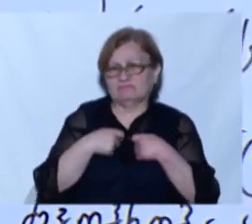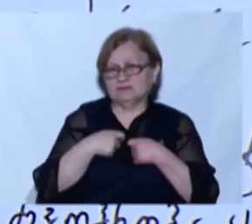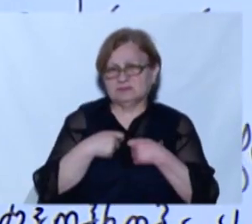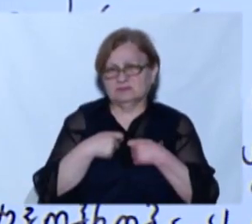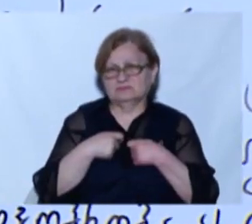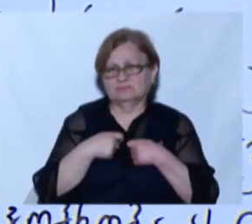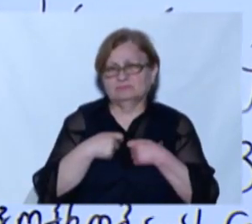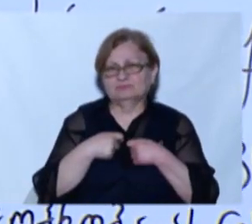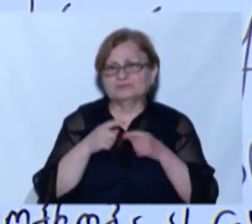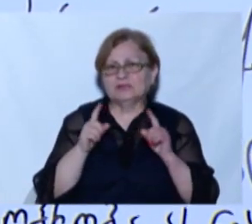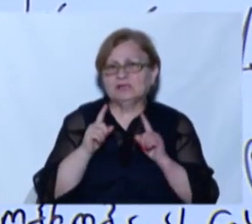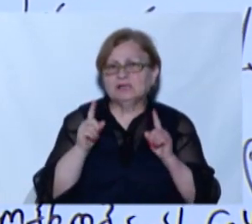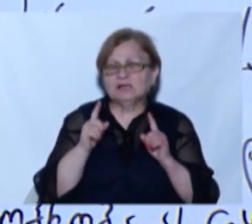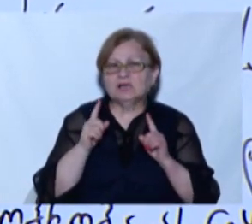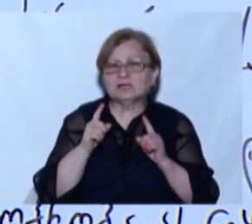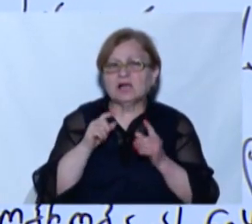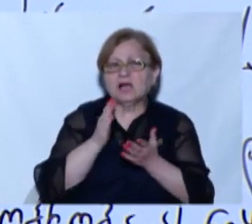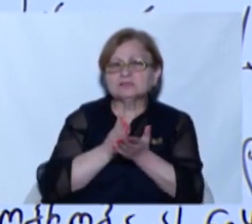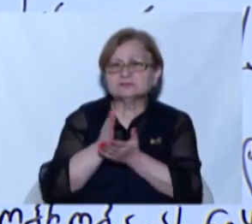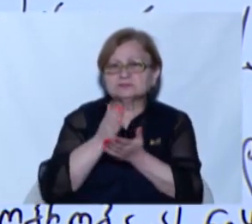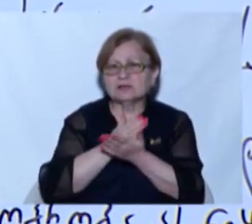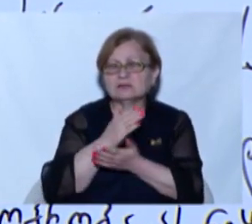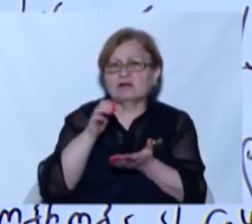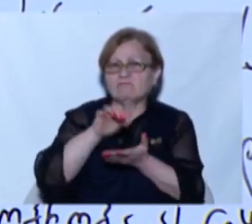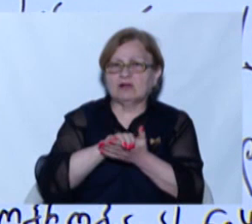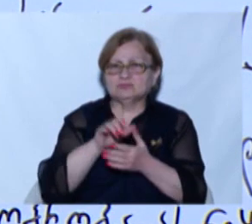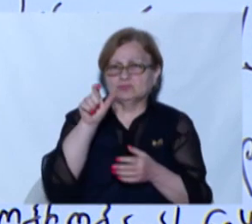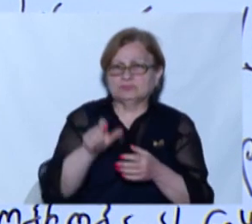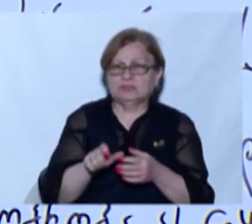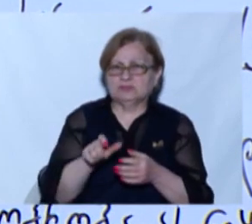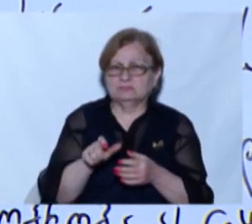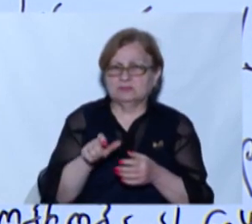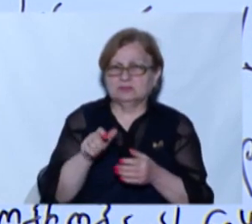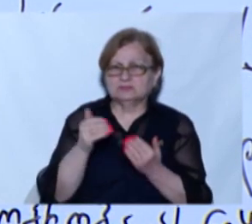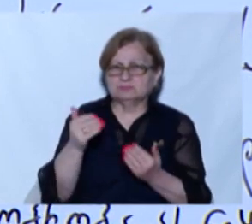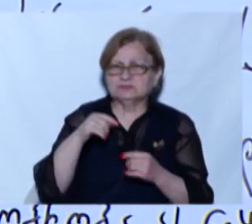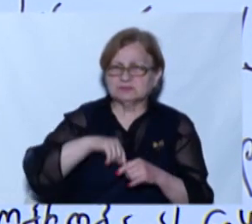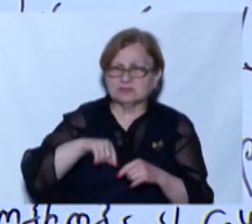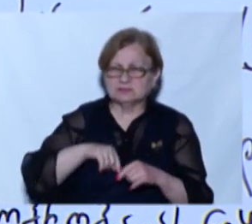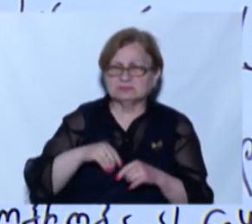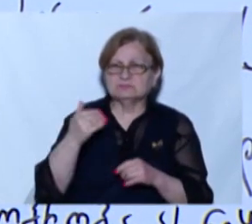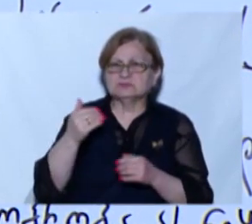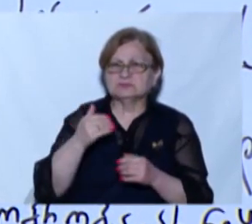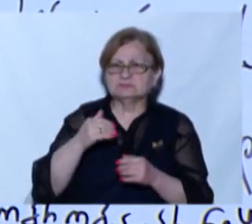რა საშუალებით გვაცნობს ჩვენ ის ადამიანს და მითუმეტეს